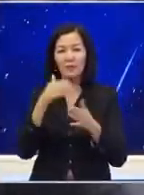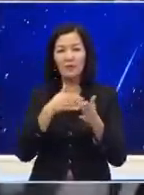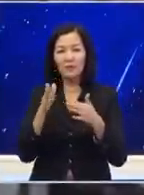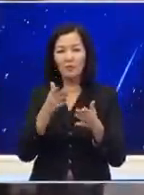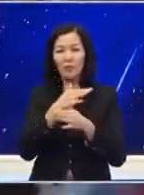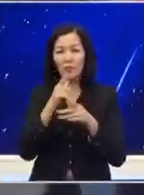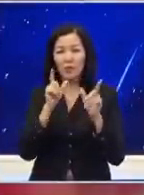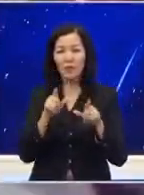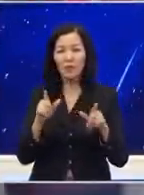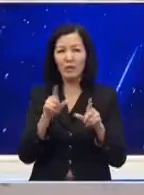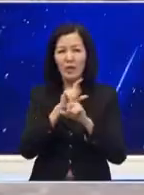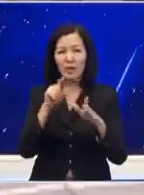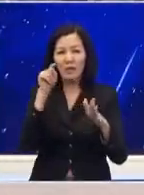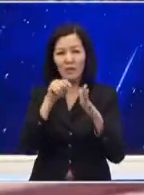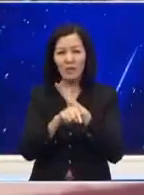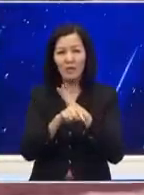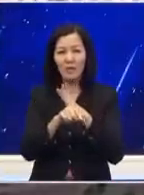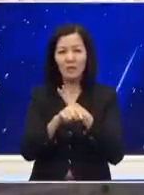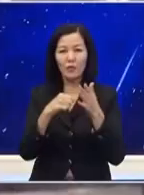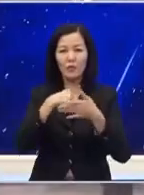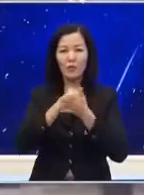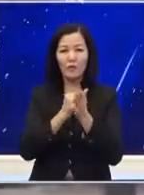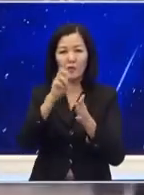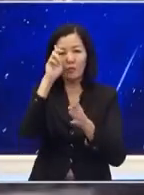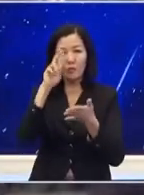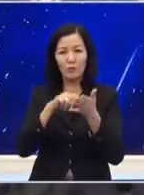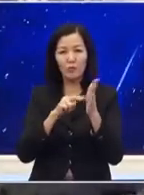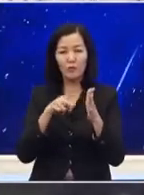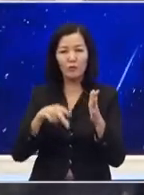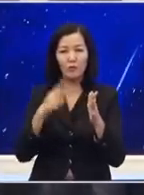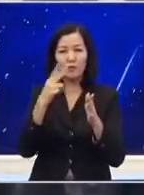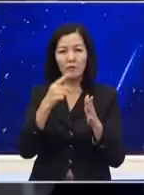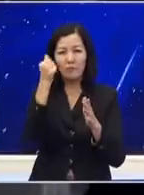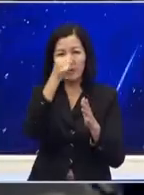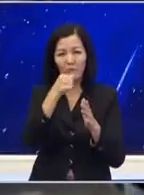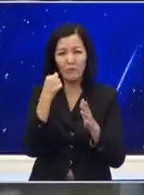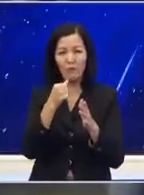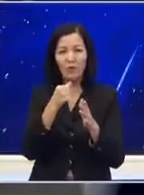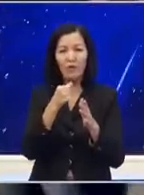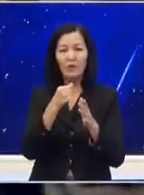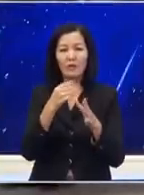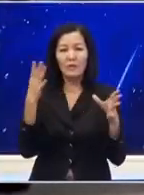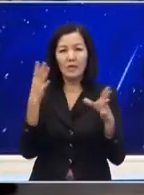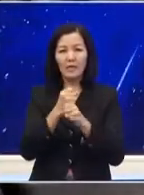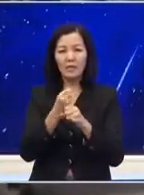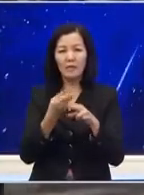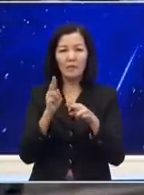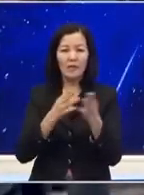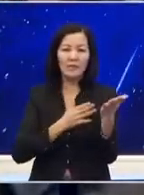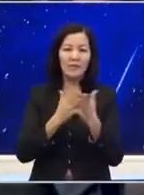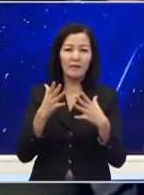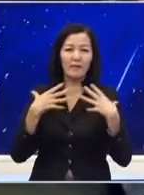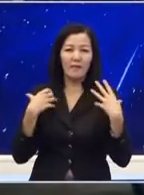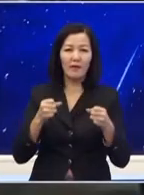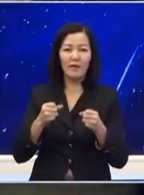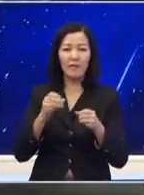многих депутатов, Конгресс Гватемалы утвердил государственный бюджет на 2021 год с существенными сокращениями для